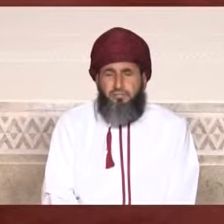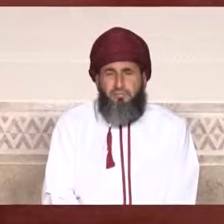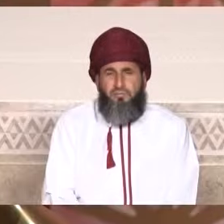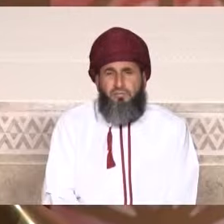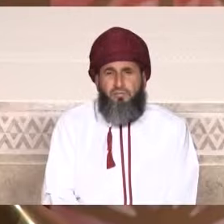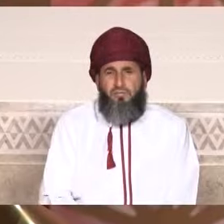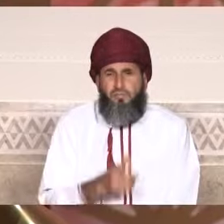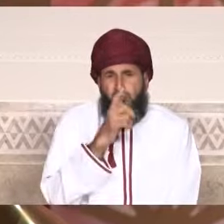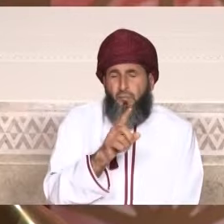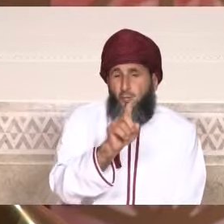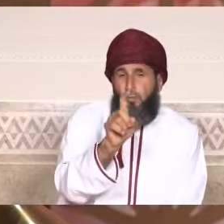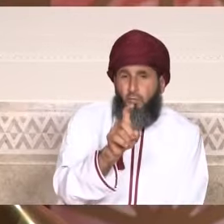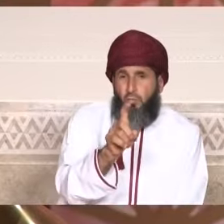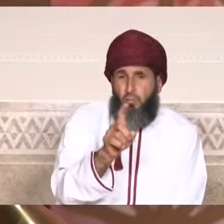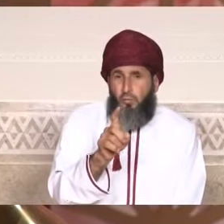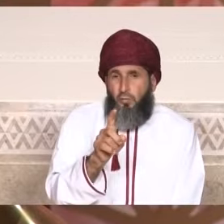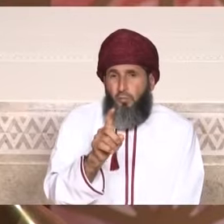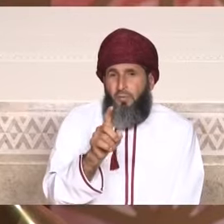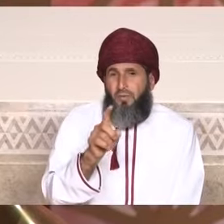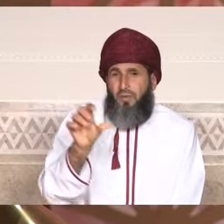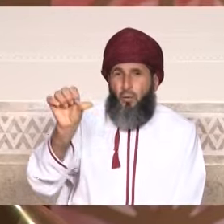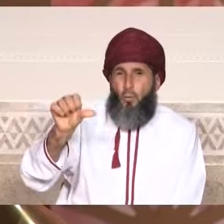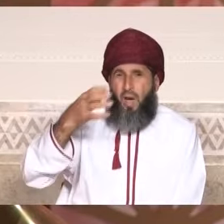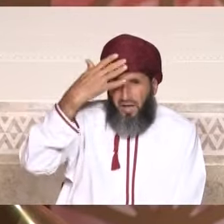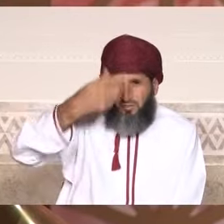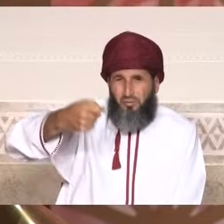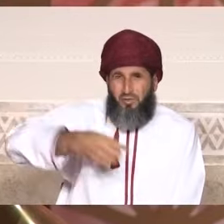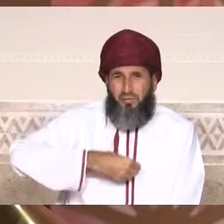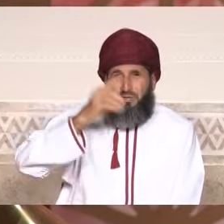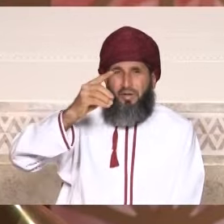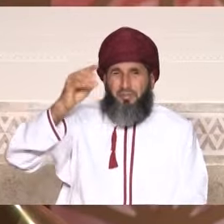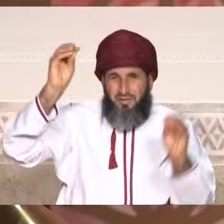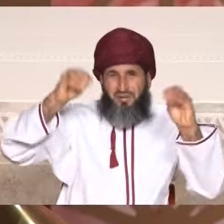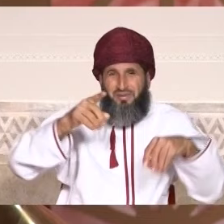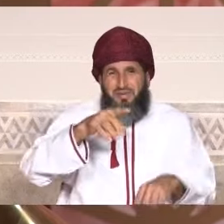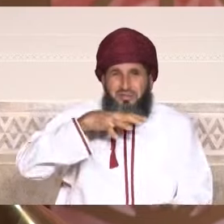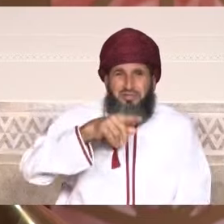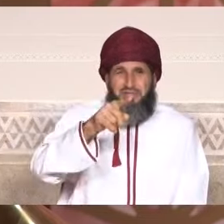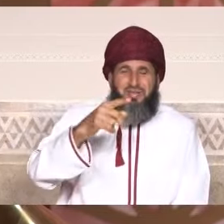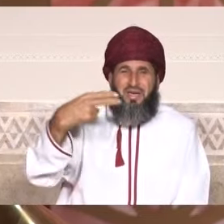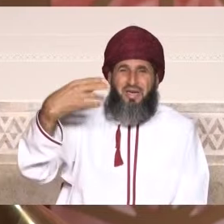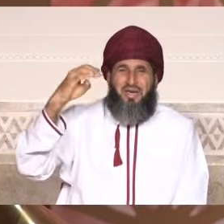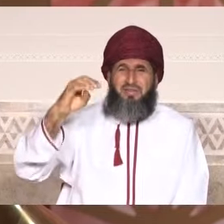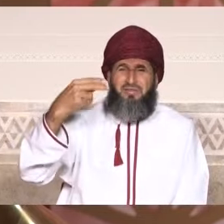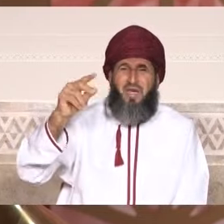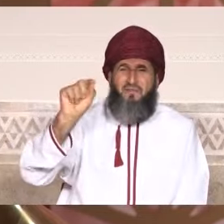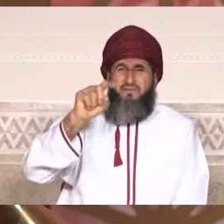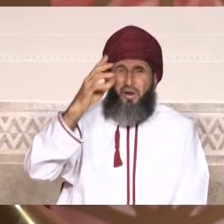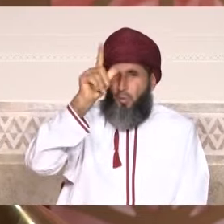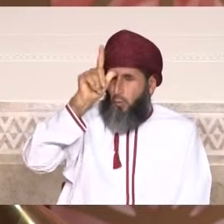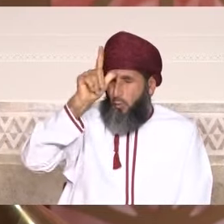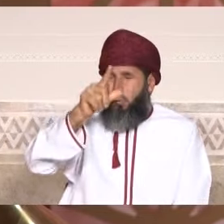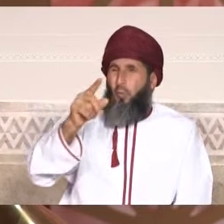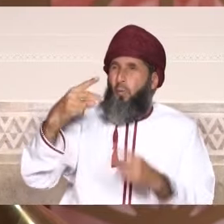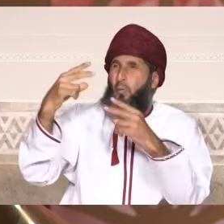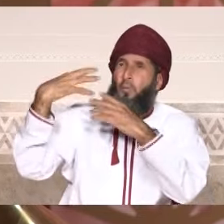نعم. هذه المسألة، أولا وعليكم السلام ورحمة الله وبركاته يا شيخ جعفر، بارك الله فيك ووفقك وسددك وتقبل منا